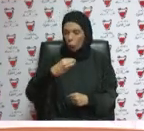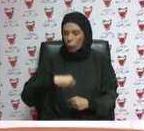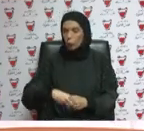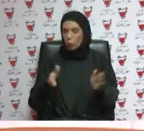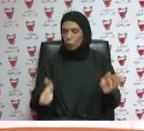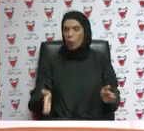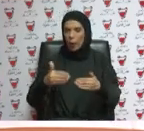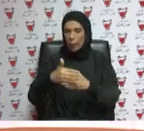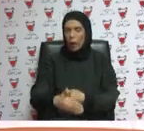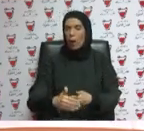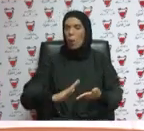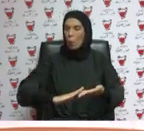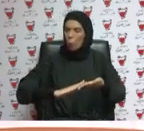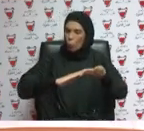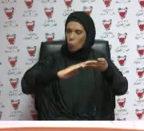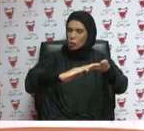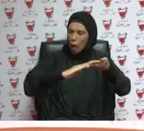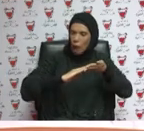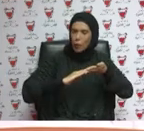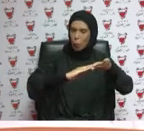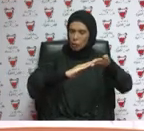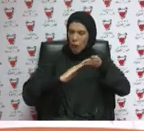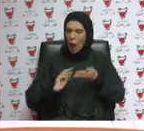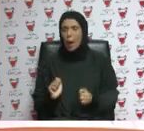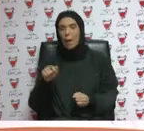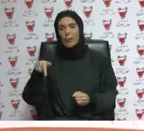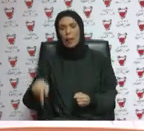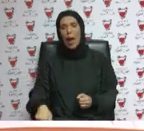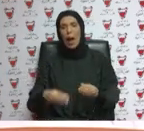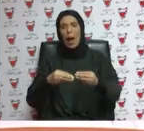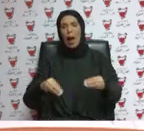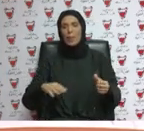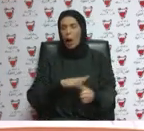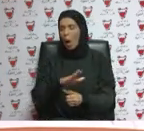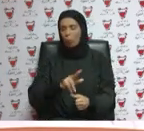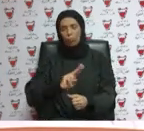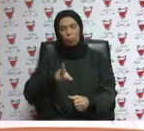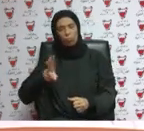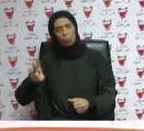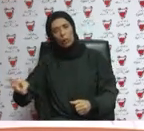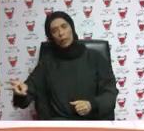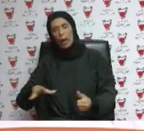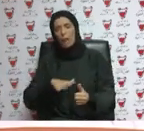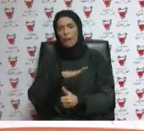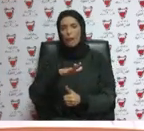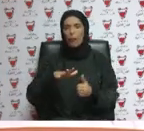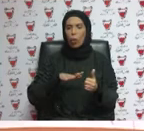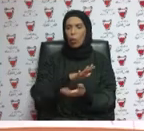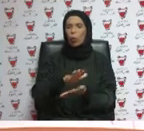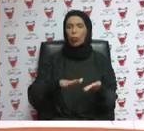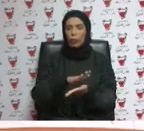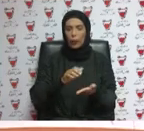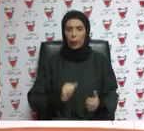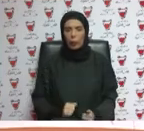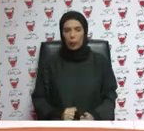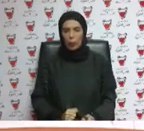الصندوق هو مساهمة من كل مواطن بحريني في حل هذه الأزمة أو أي أزمات تمر فيها البلد. في